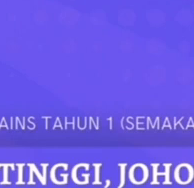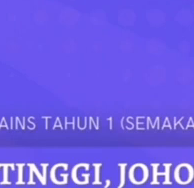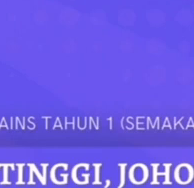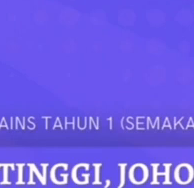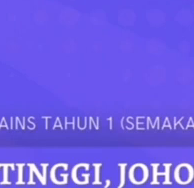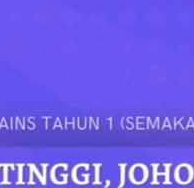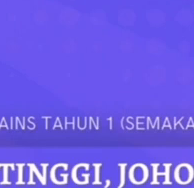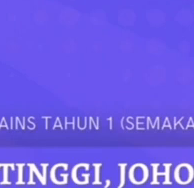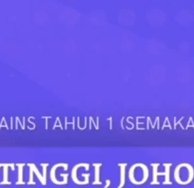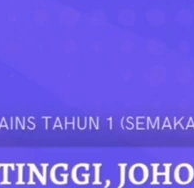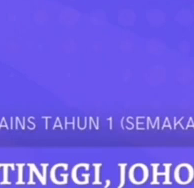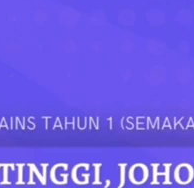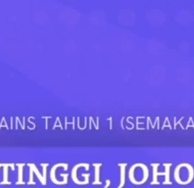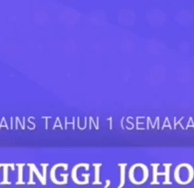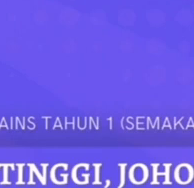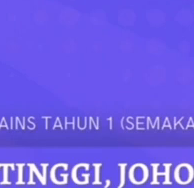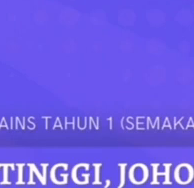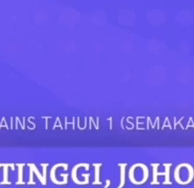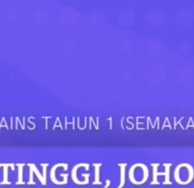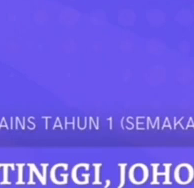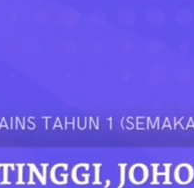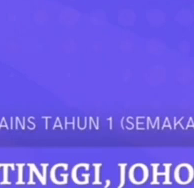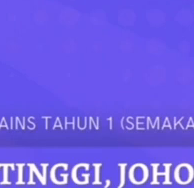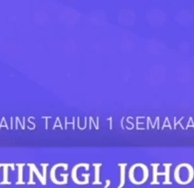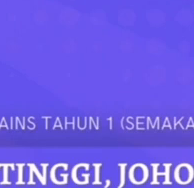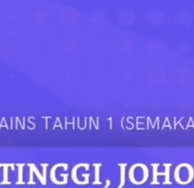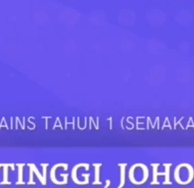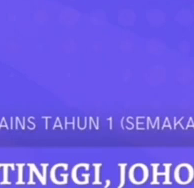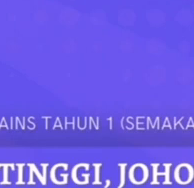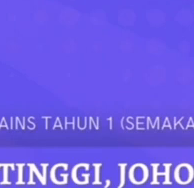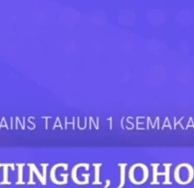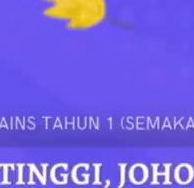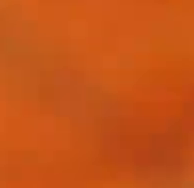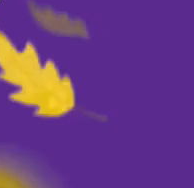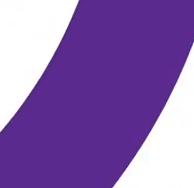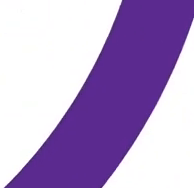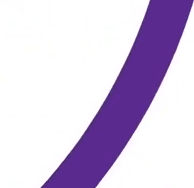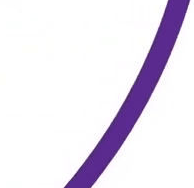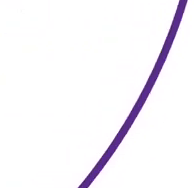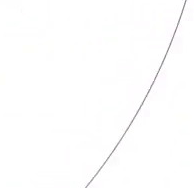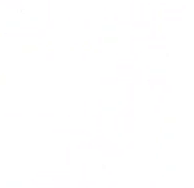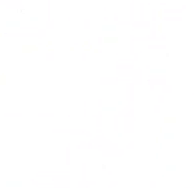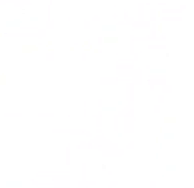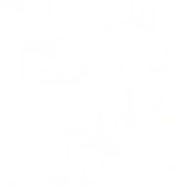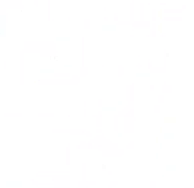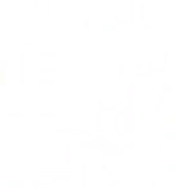tebal, kasar dan penuh bintik hitam yang sensitif.